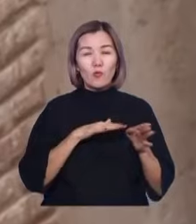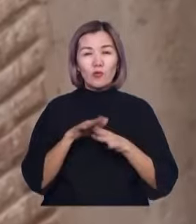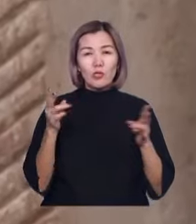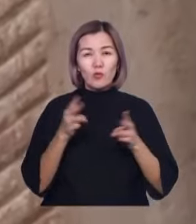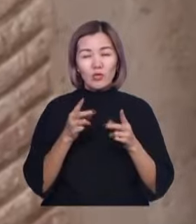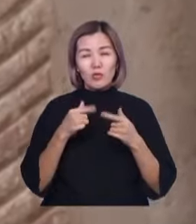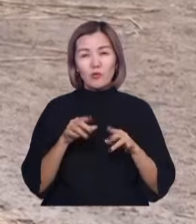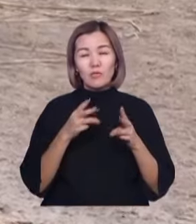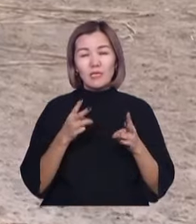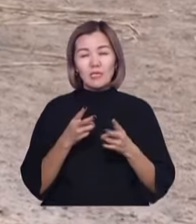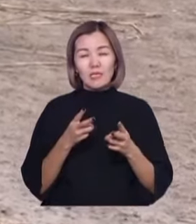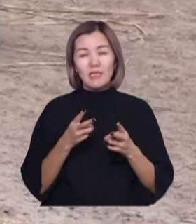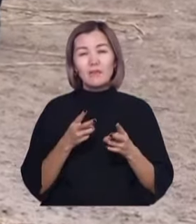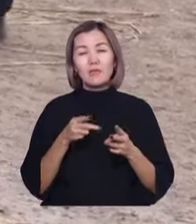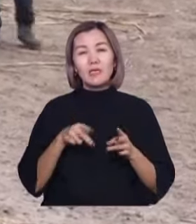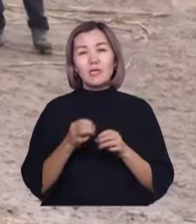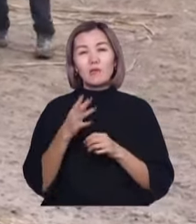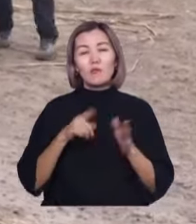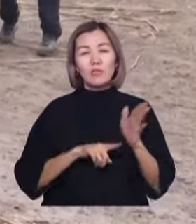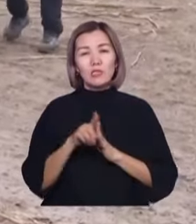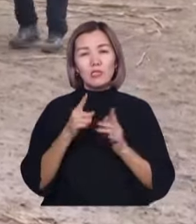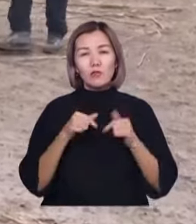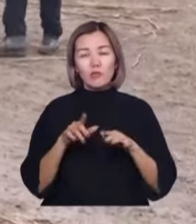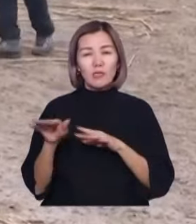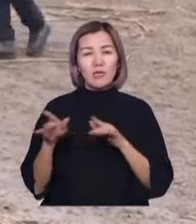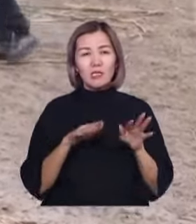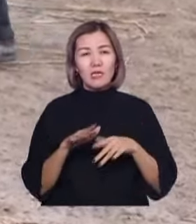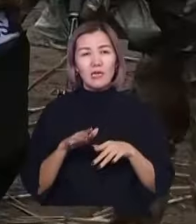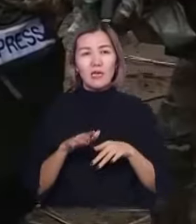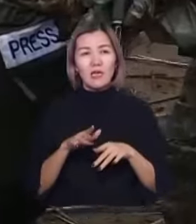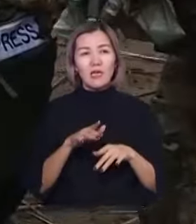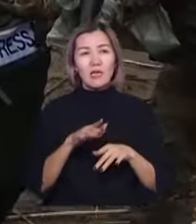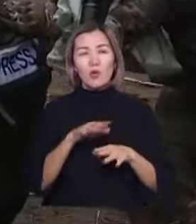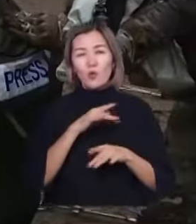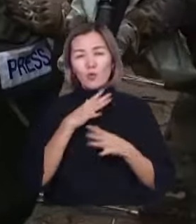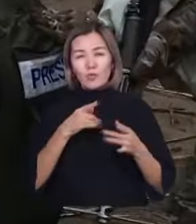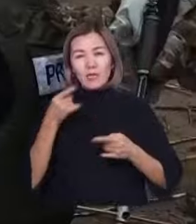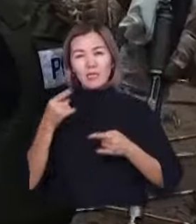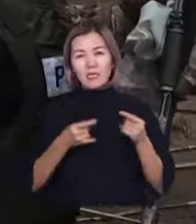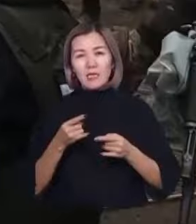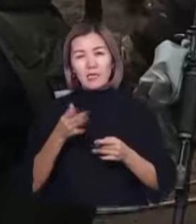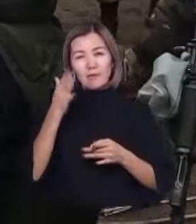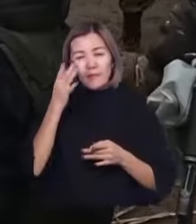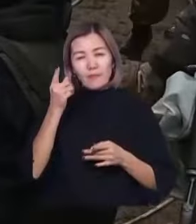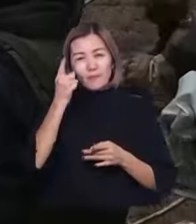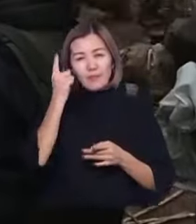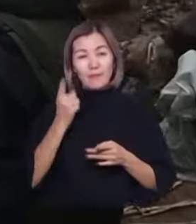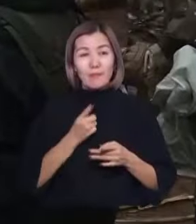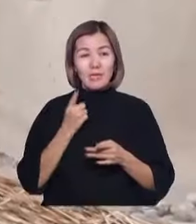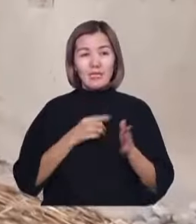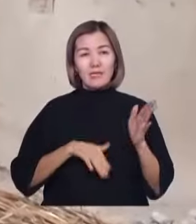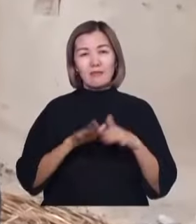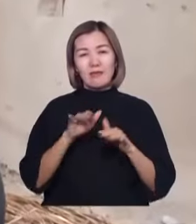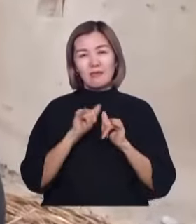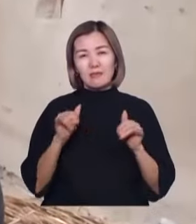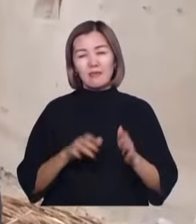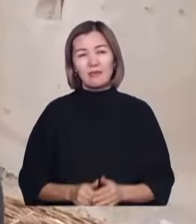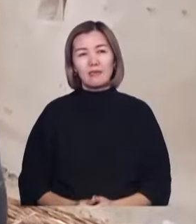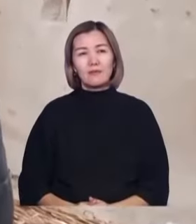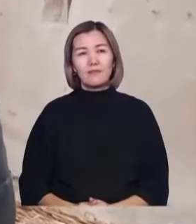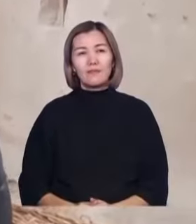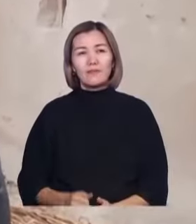ұйымдастырылады. 2015 жылдан бері өтіп келе жатқан шарада талай бақ өкілі біліктілігін арттырған анық. Әскери емес